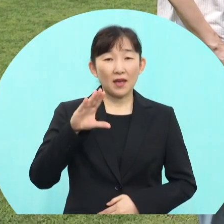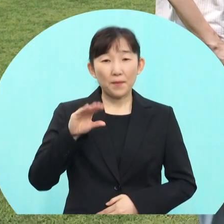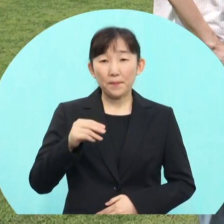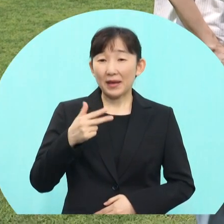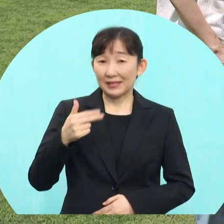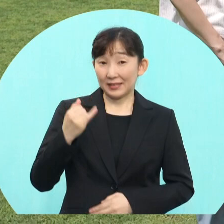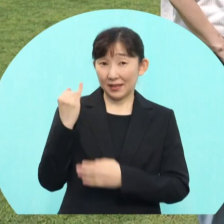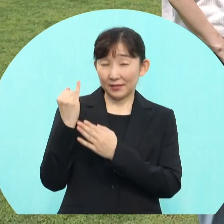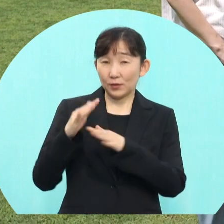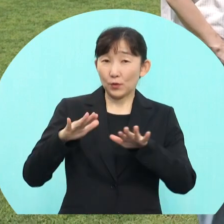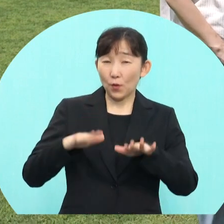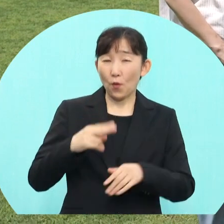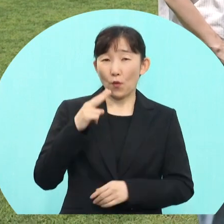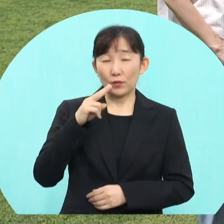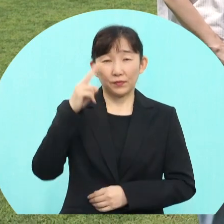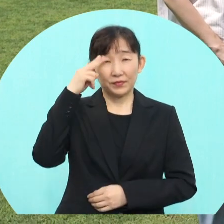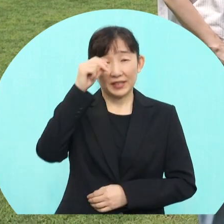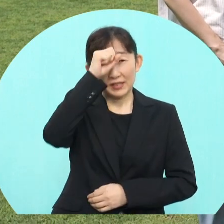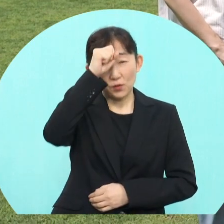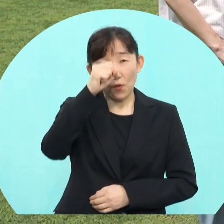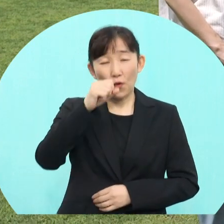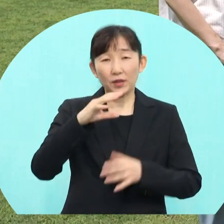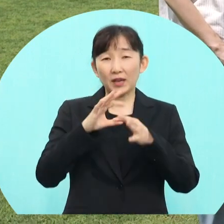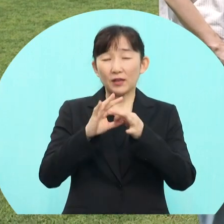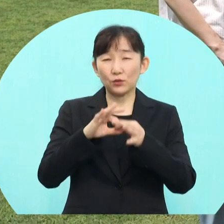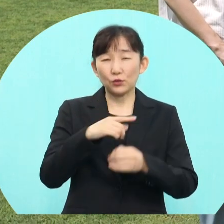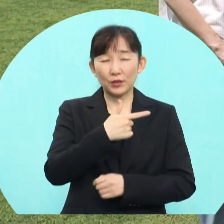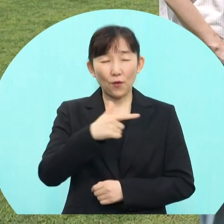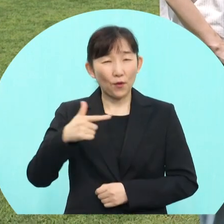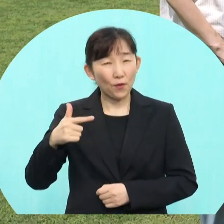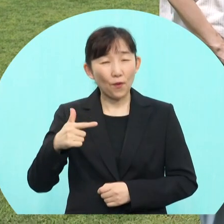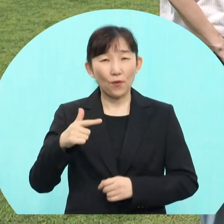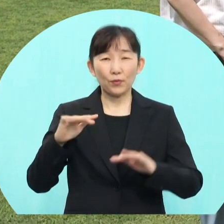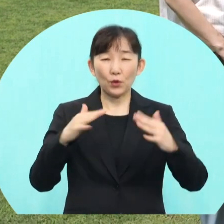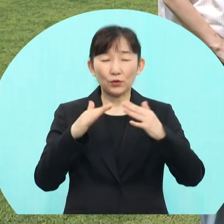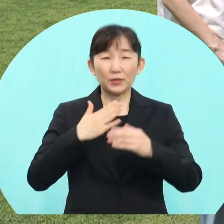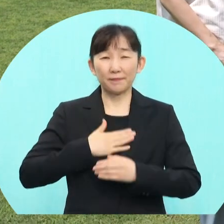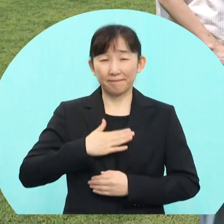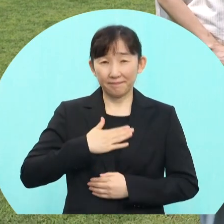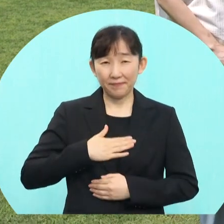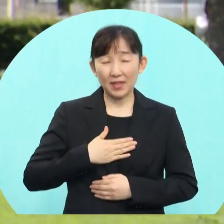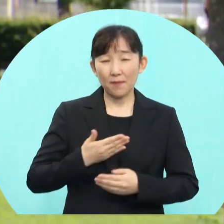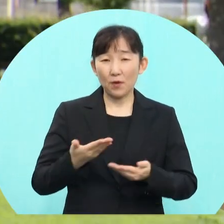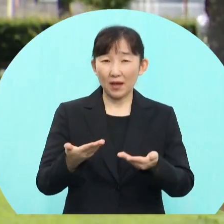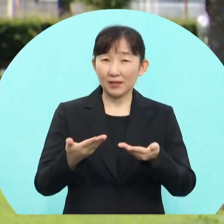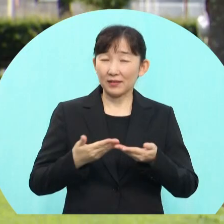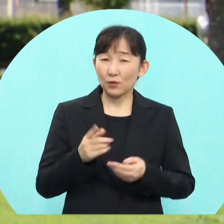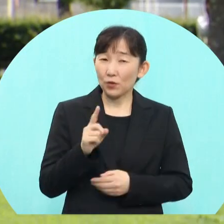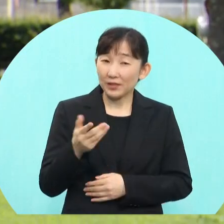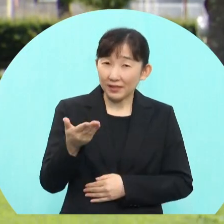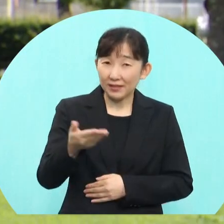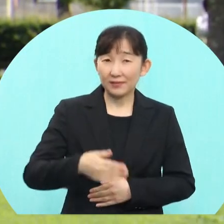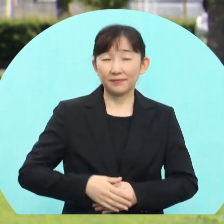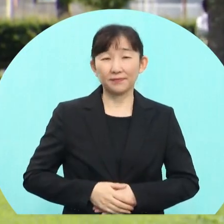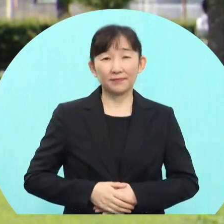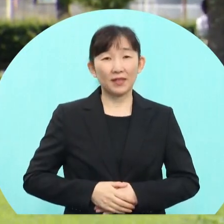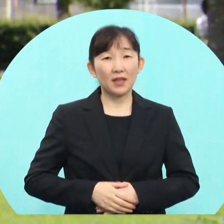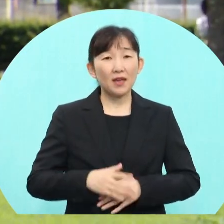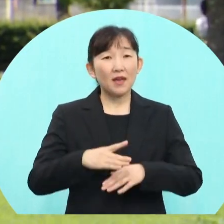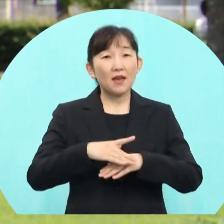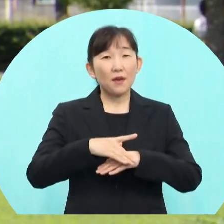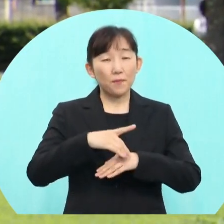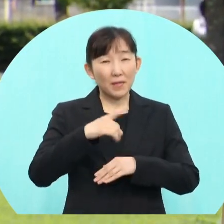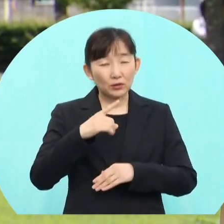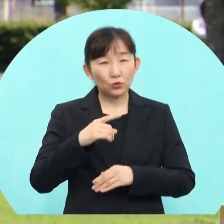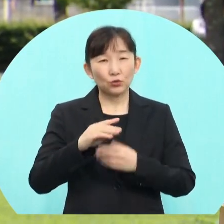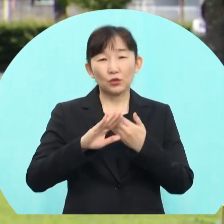万事さん、今日は認知症に関するさまざまな取り組みをご覧になられいかがでしたか。 はい、まずはやっ